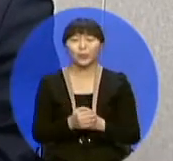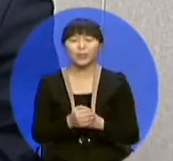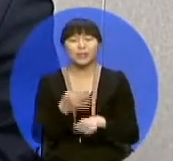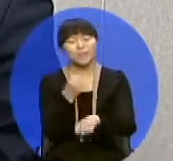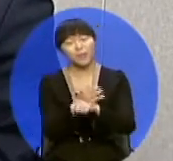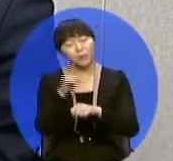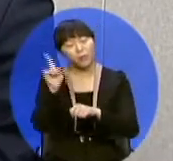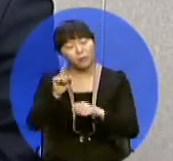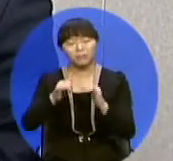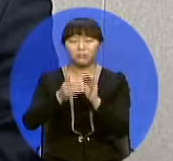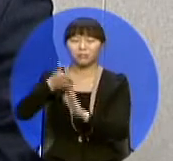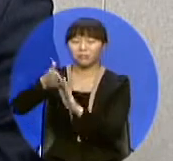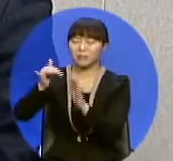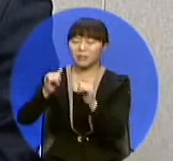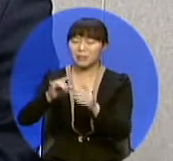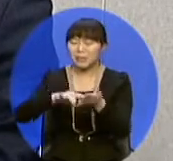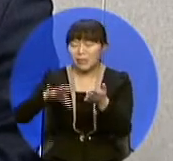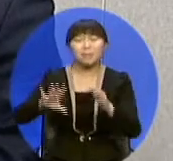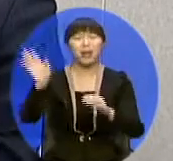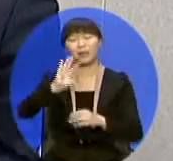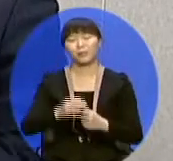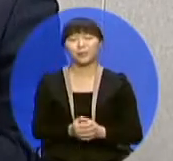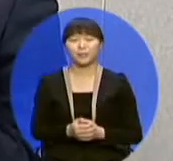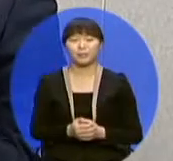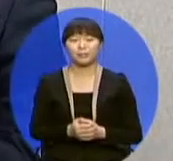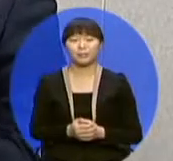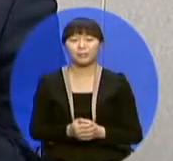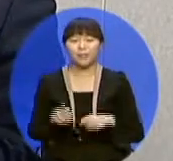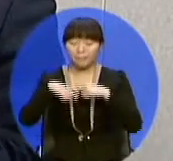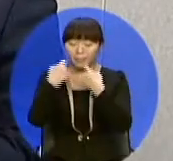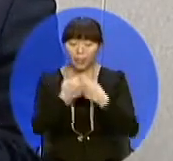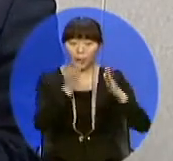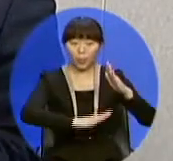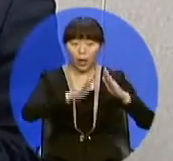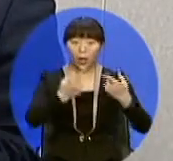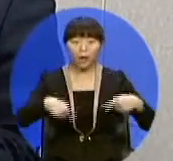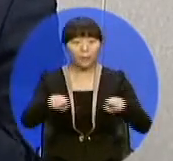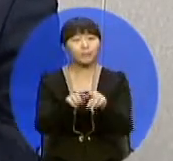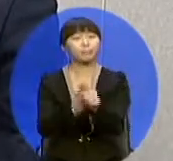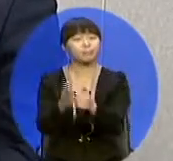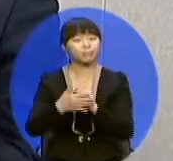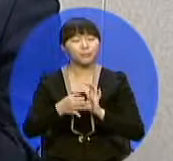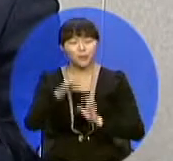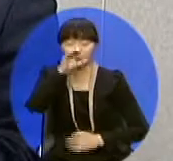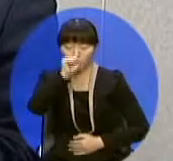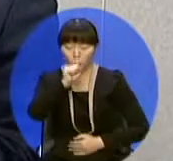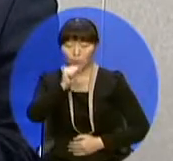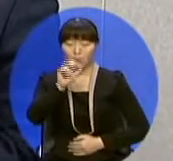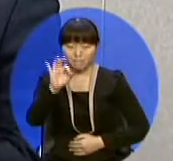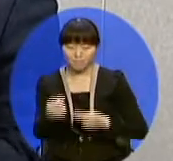단순히 그 어떤 시민들의 세금이 아니라 민간과 협력을 통해서 좋은 그런